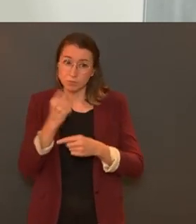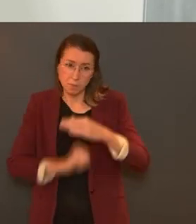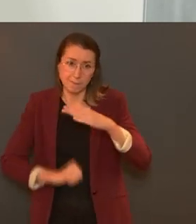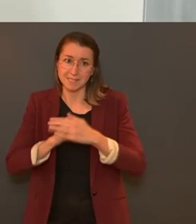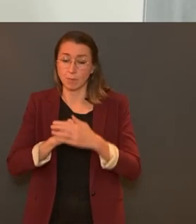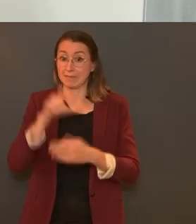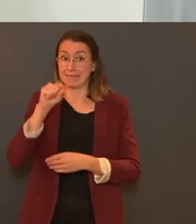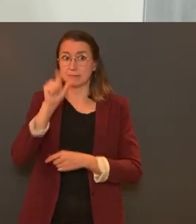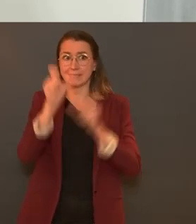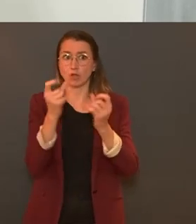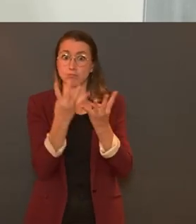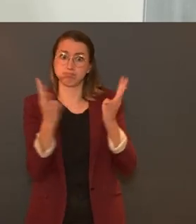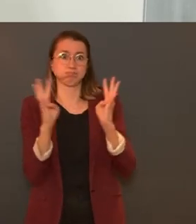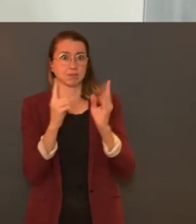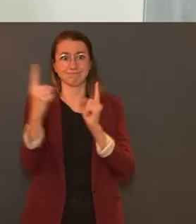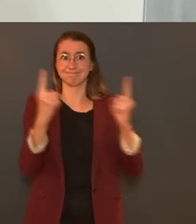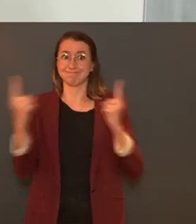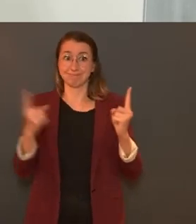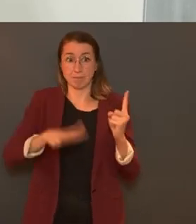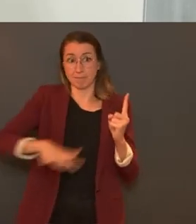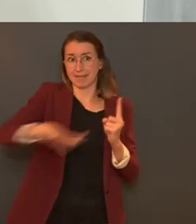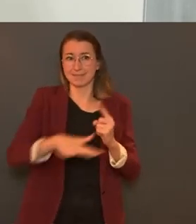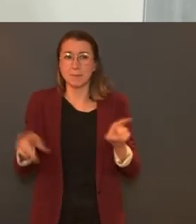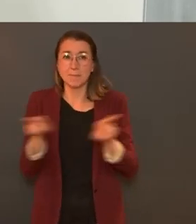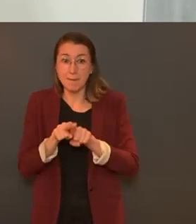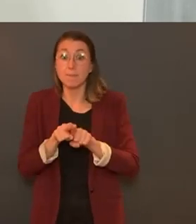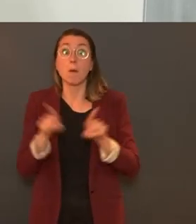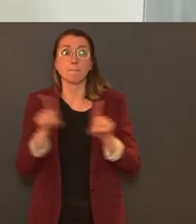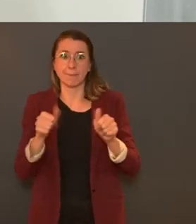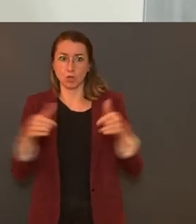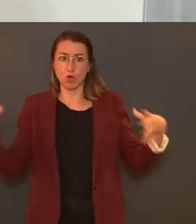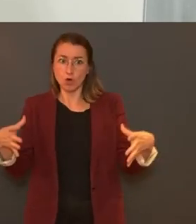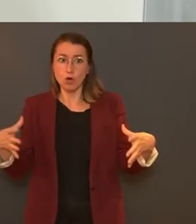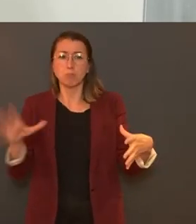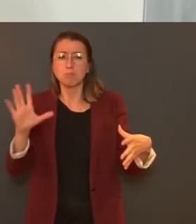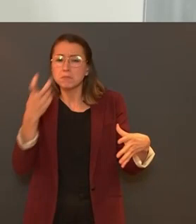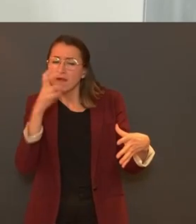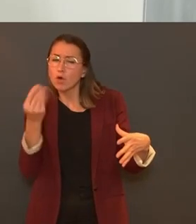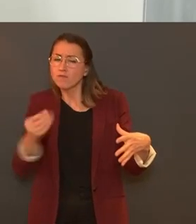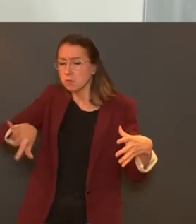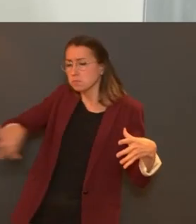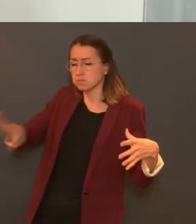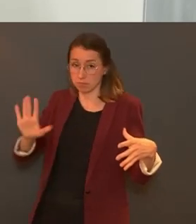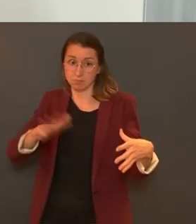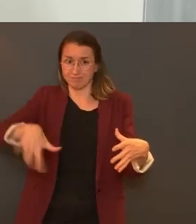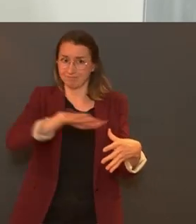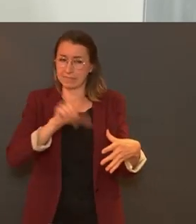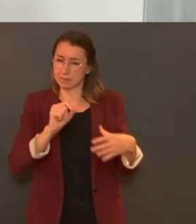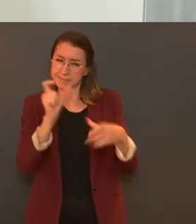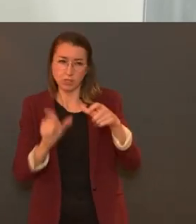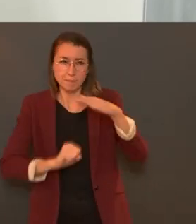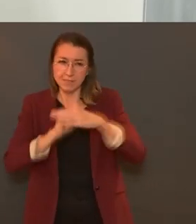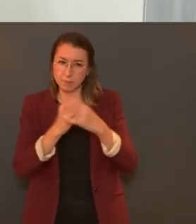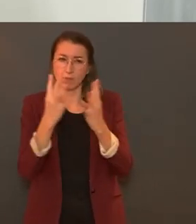même moment, enfants non compris. Cette règle persiste et nous en parlerons encore un peu plus tard. Nous sommes conscients